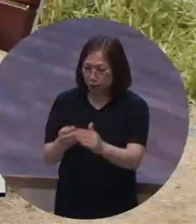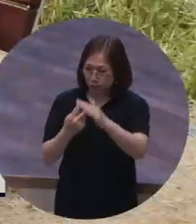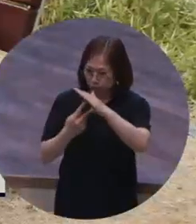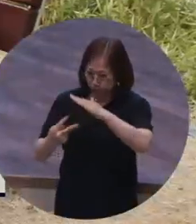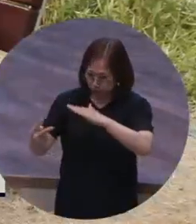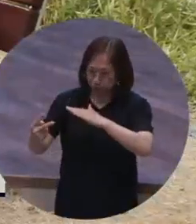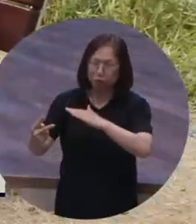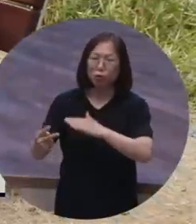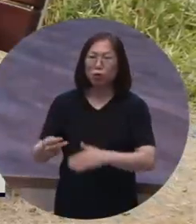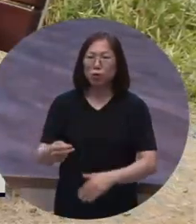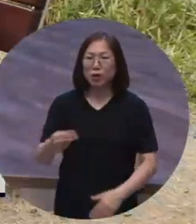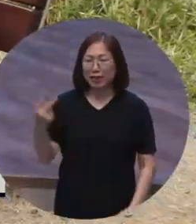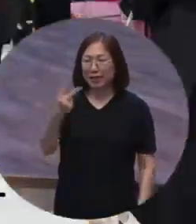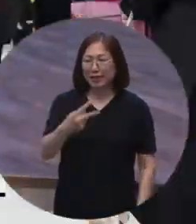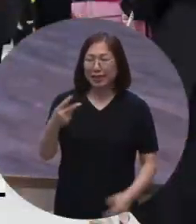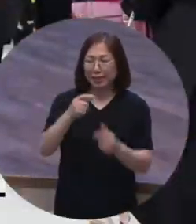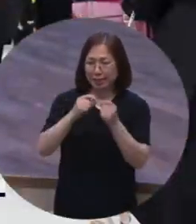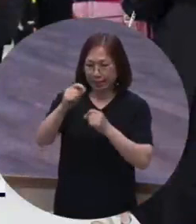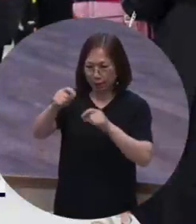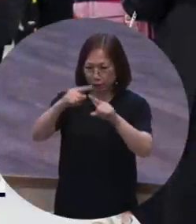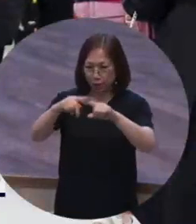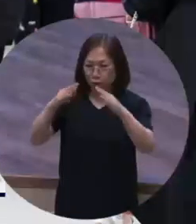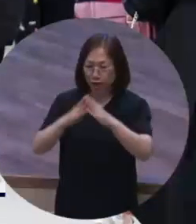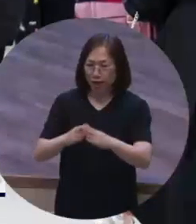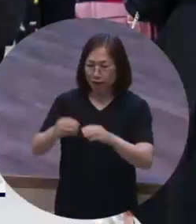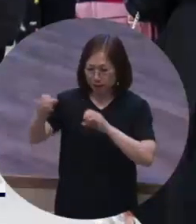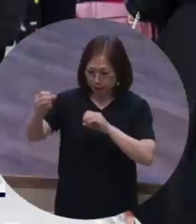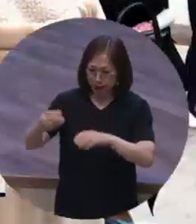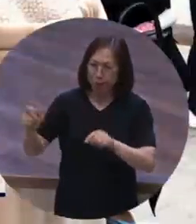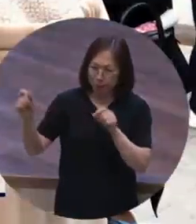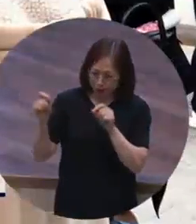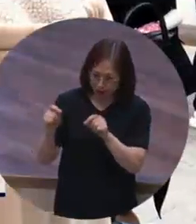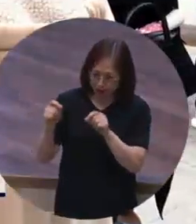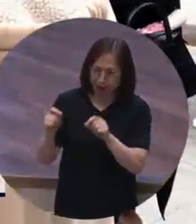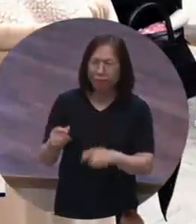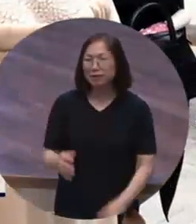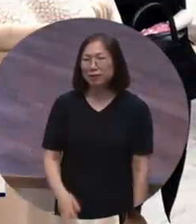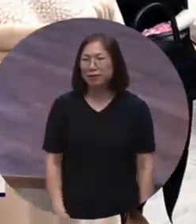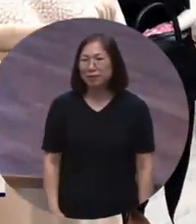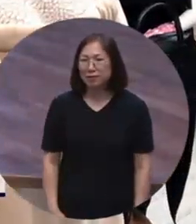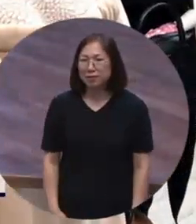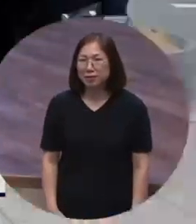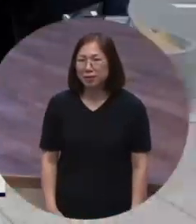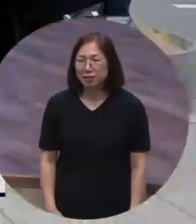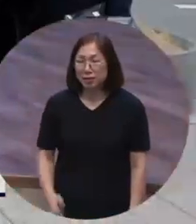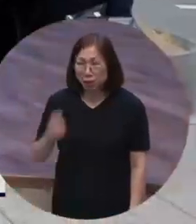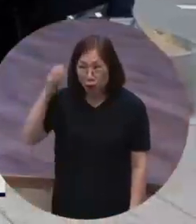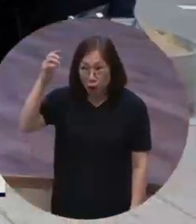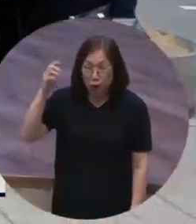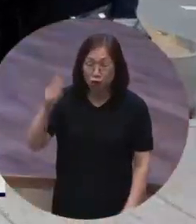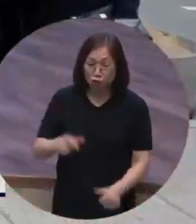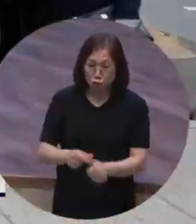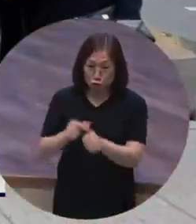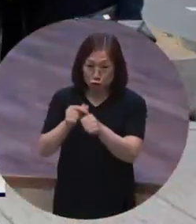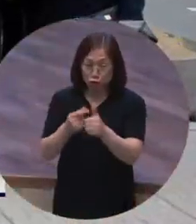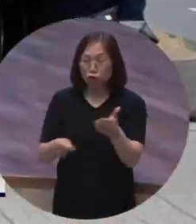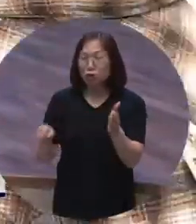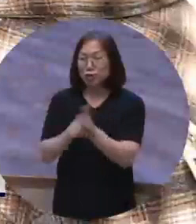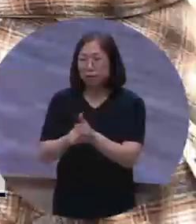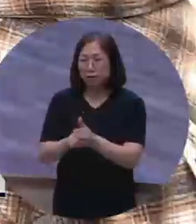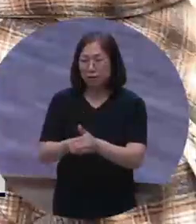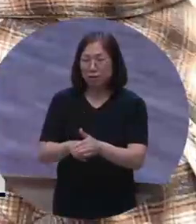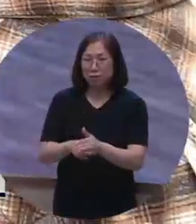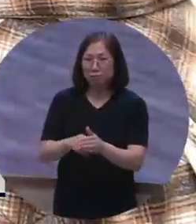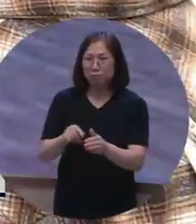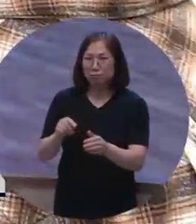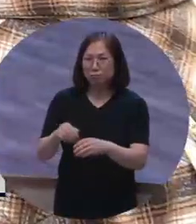실현되겠죠? 하나님의 최고 관심, 영혼 구원을 위한 곳이라면 어디든 제일 먼저 달려가는 부흥의 불꽃